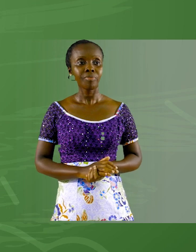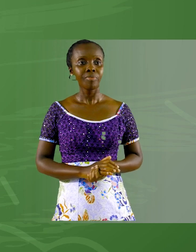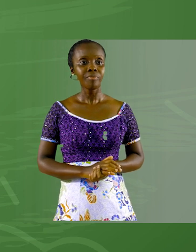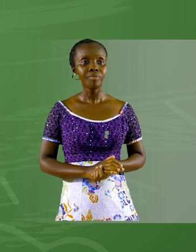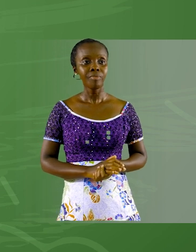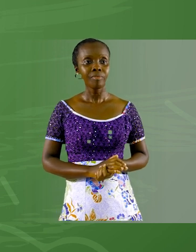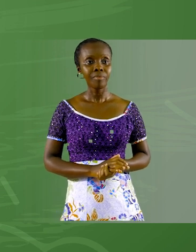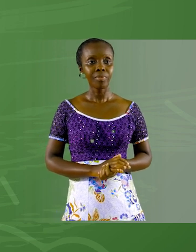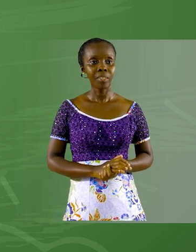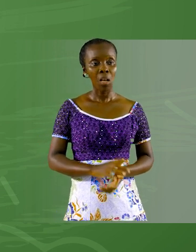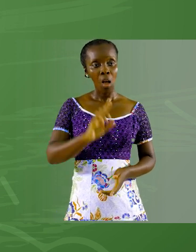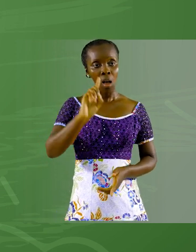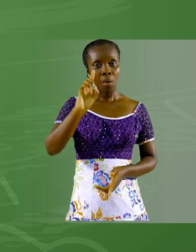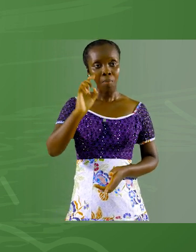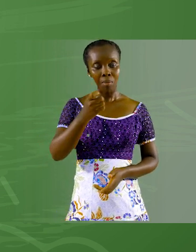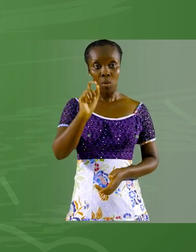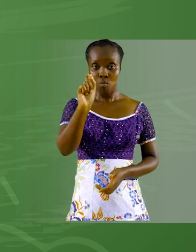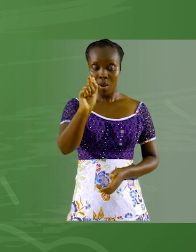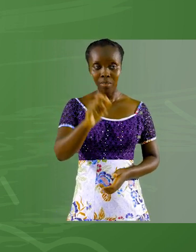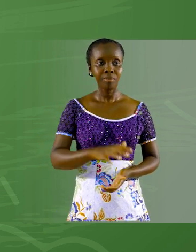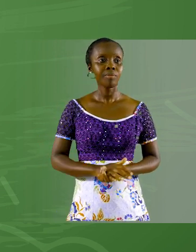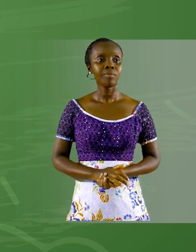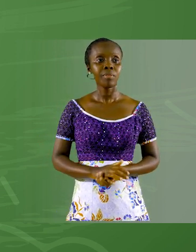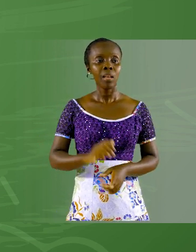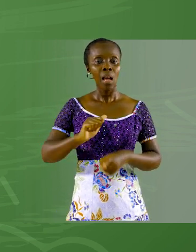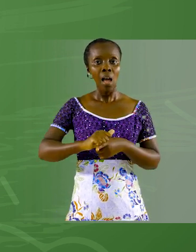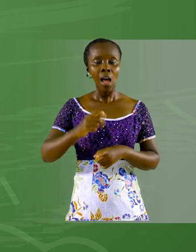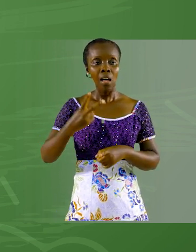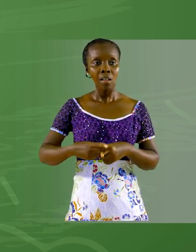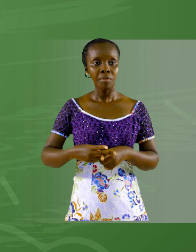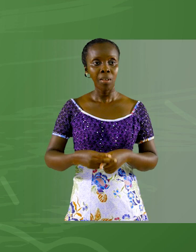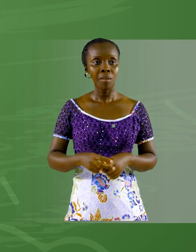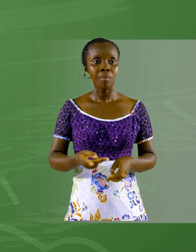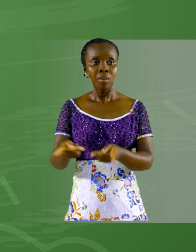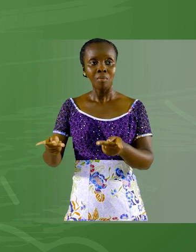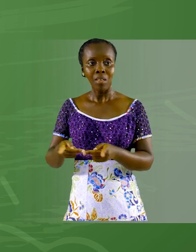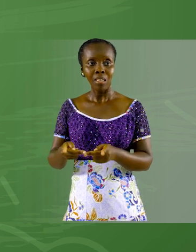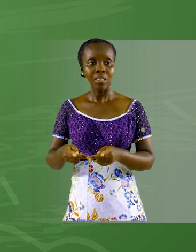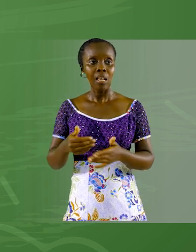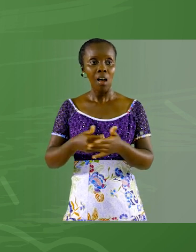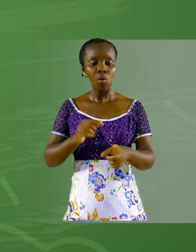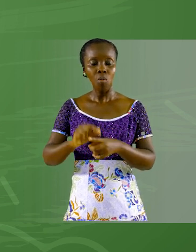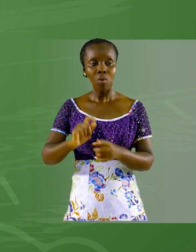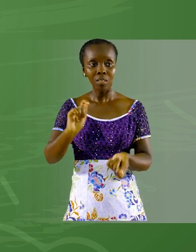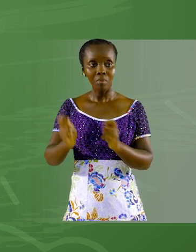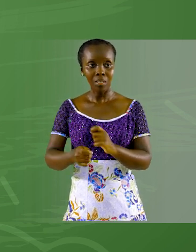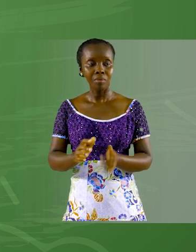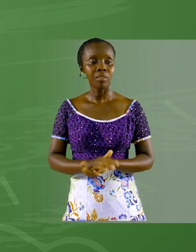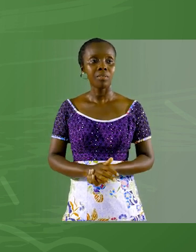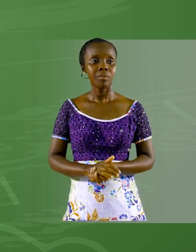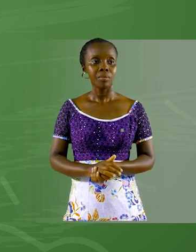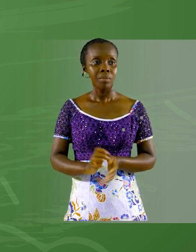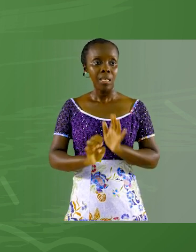Pour le premier point, l'adverbe placé avant le mot qu'il modifie. Nous avons «